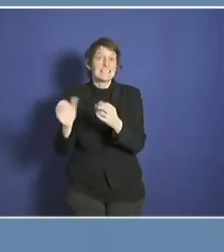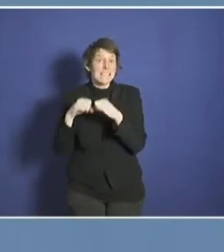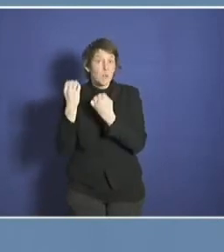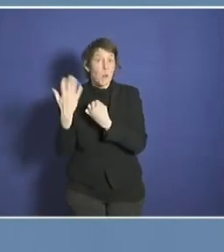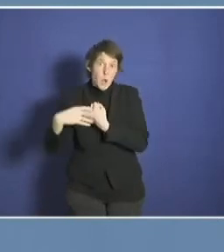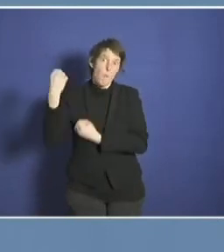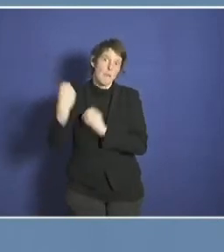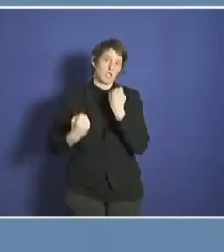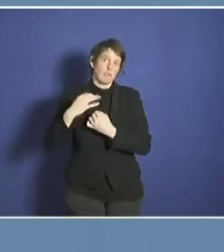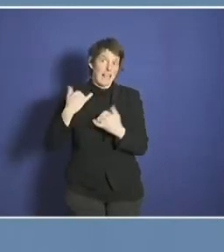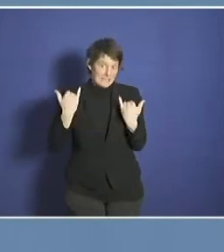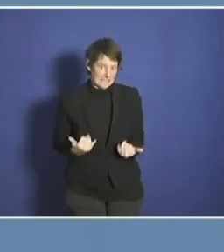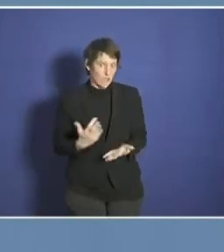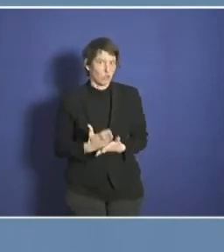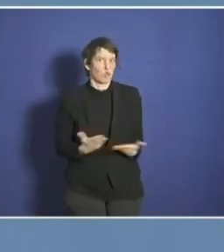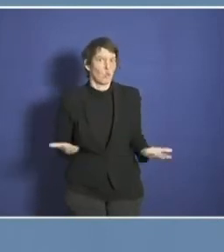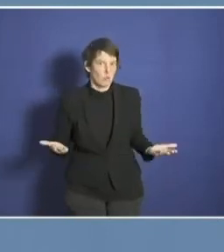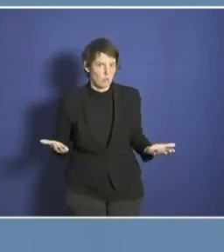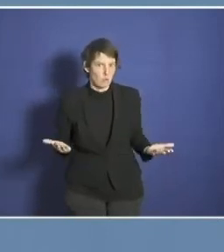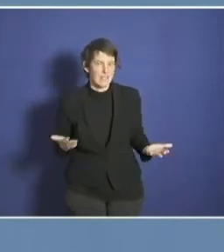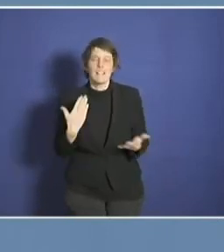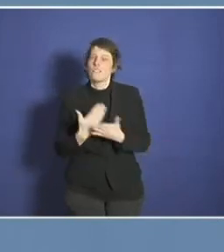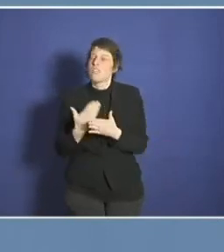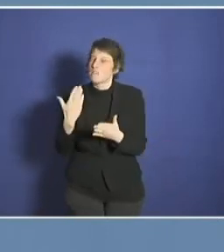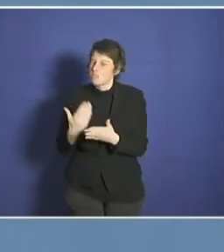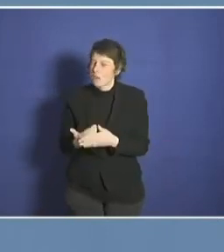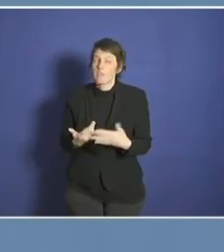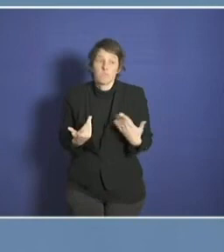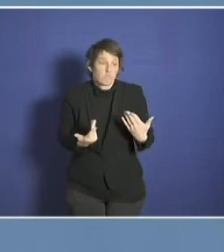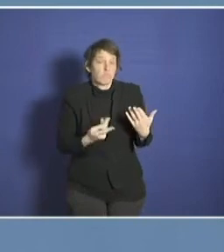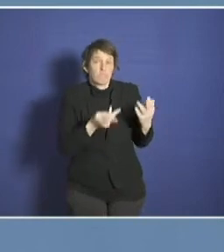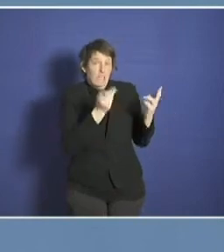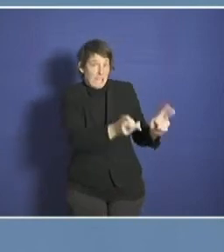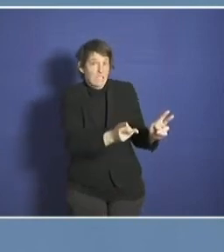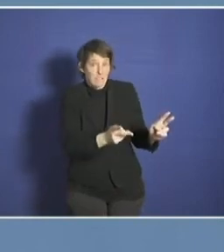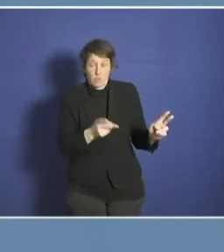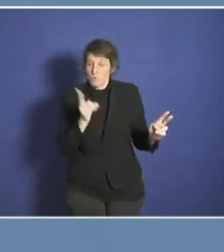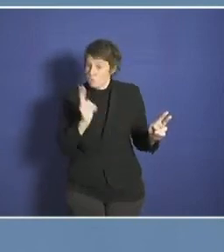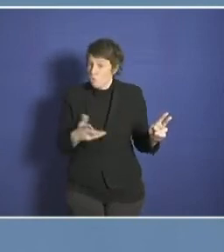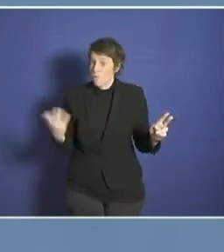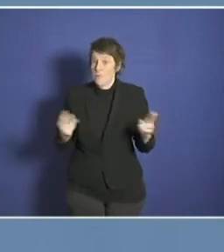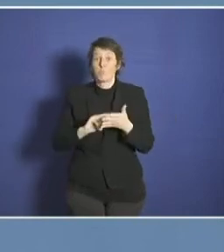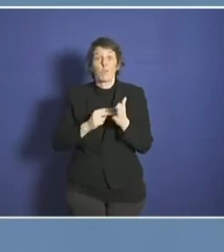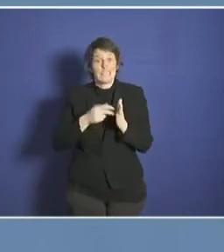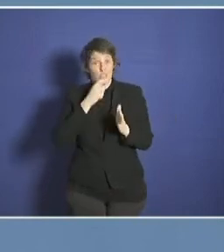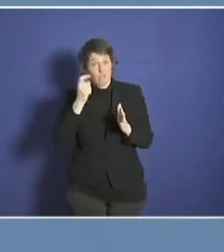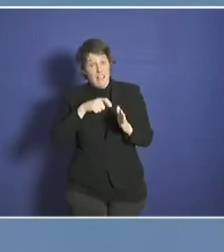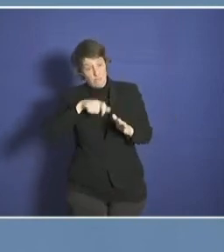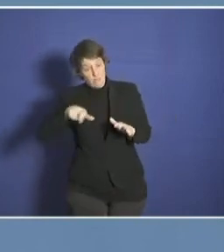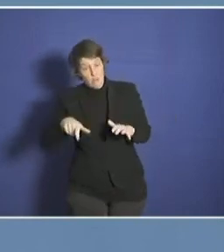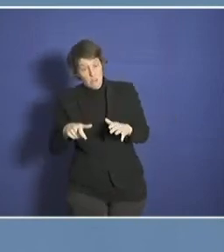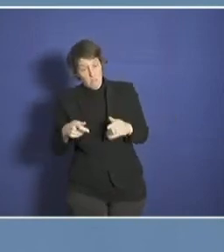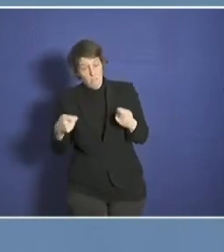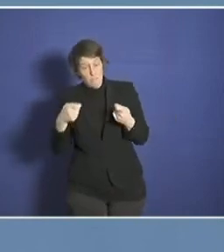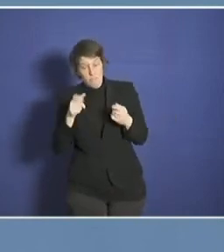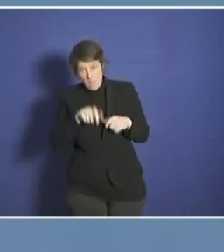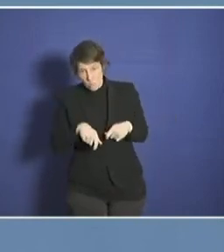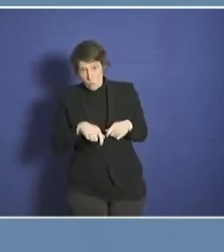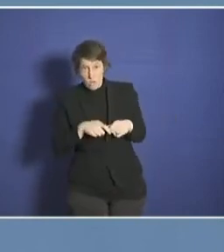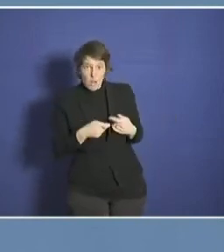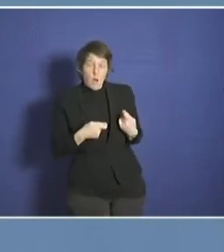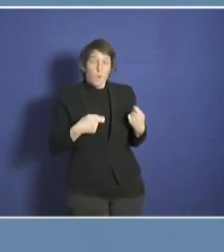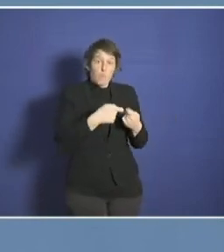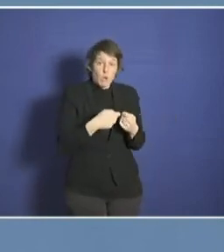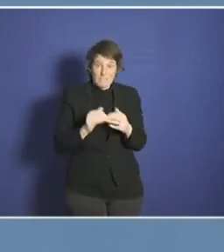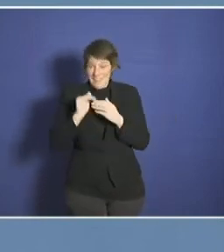Lage bringen, als sie derzeit schon sind. Deswegen ist es richtig, als politisch Verantwortliche in Bund und Ländern das